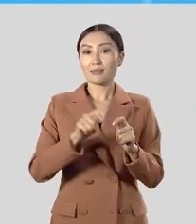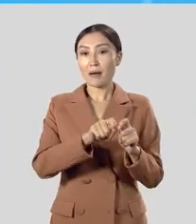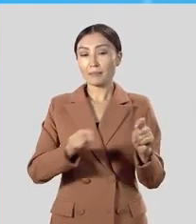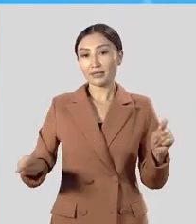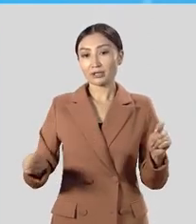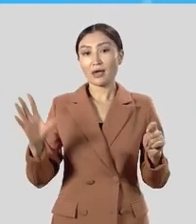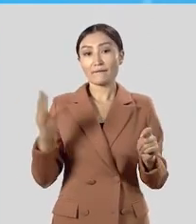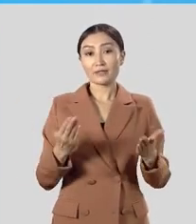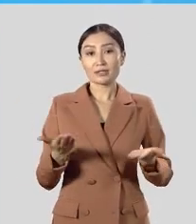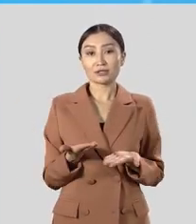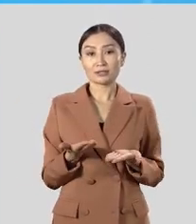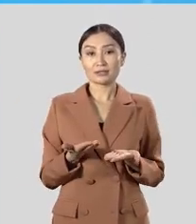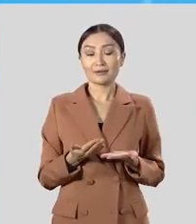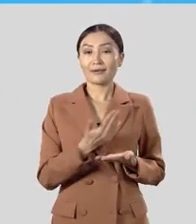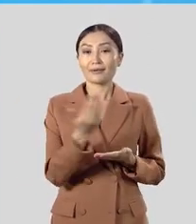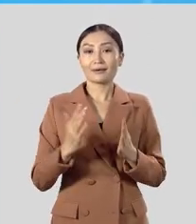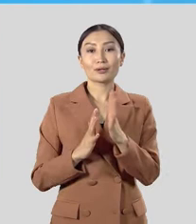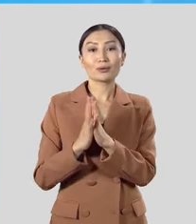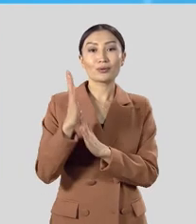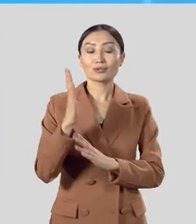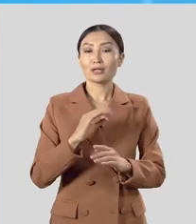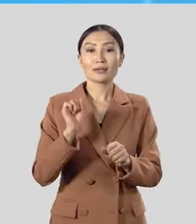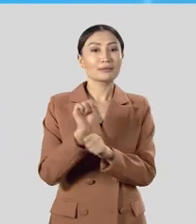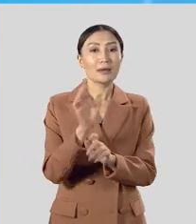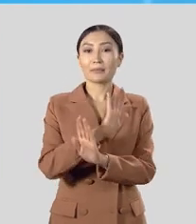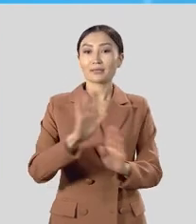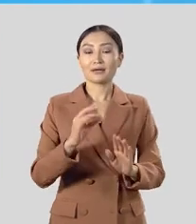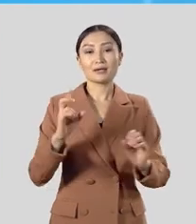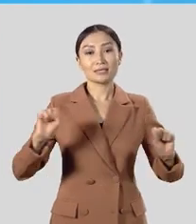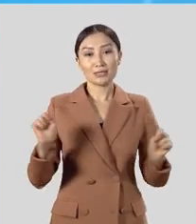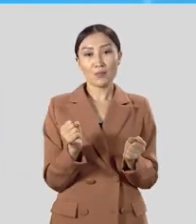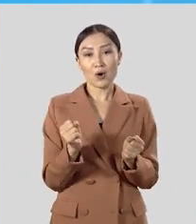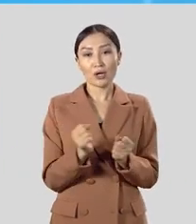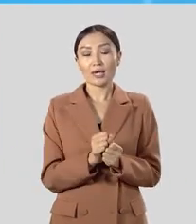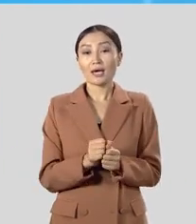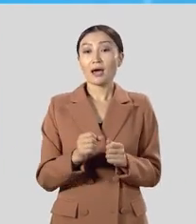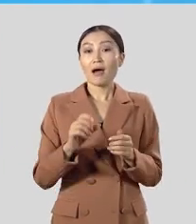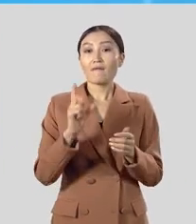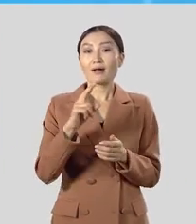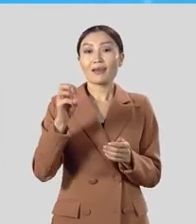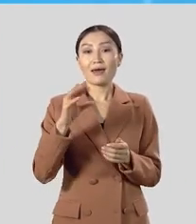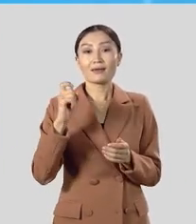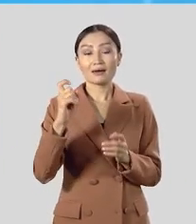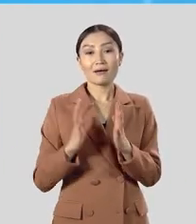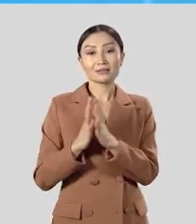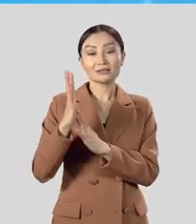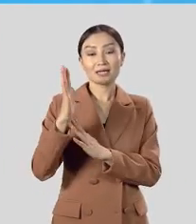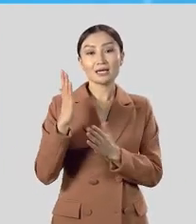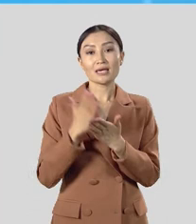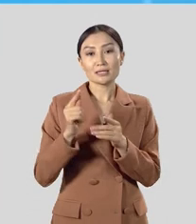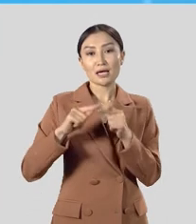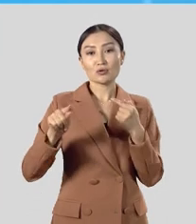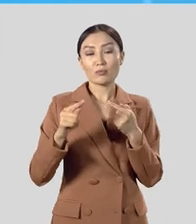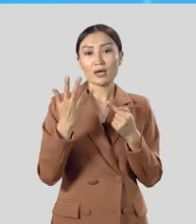протяжении всей жизни. Их рост не прекращается даже зимой. В клетках растений есть особый